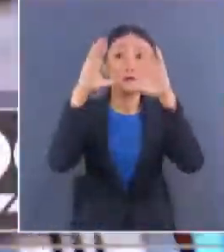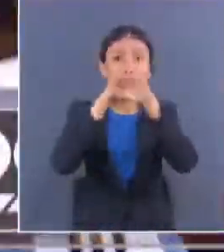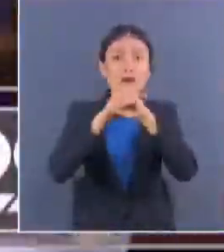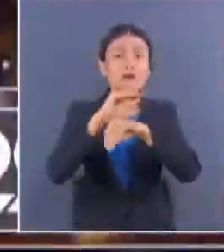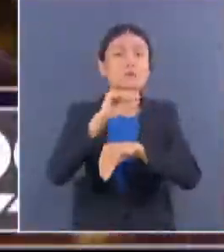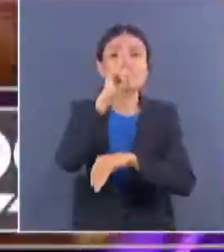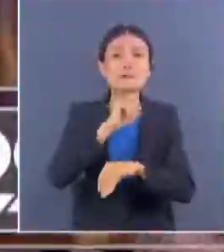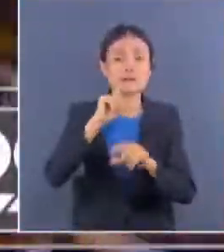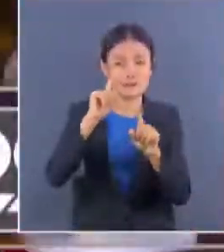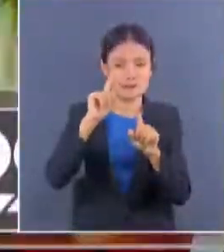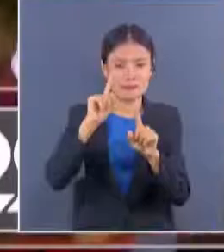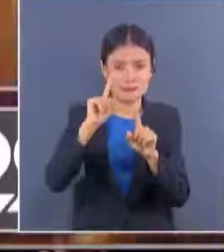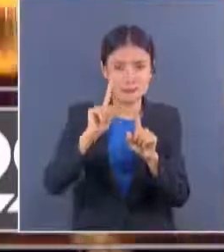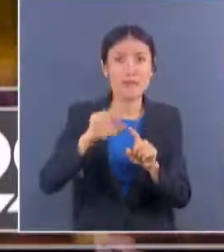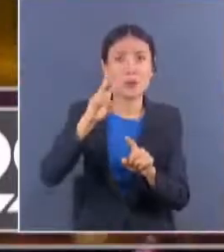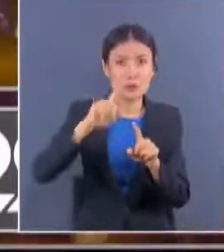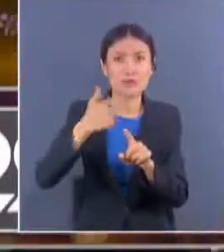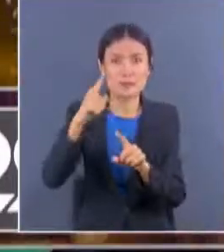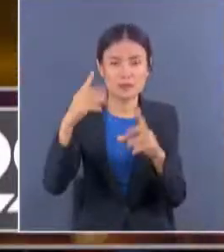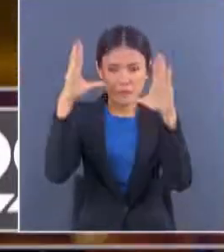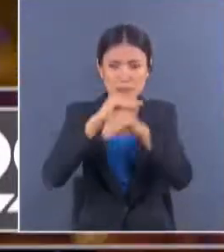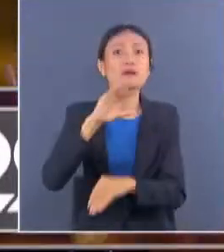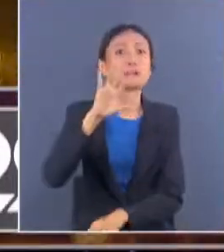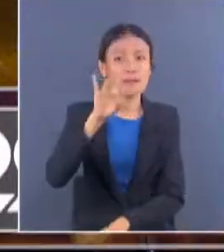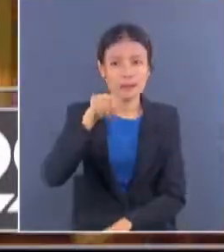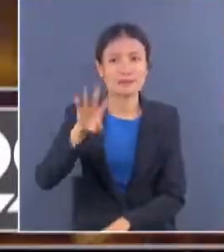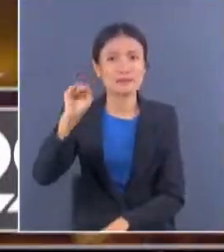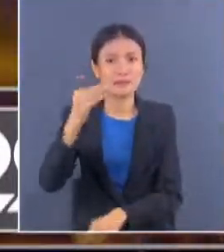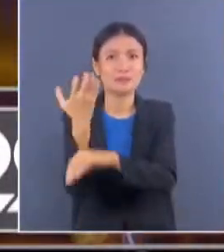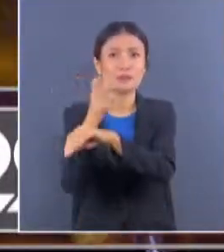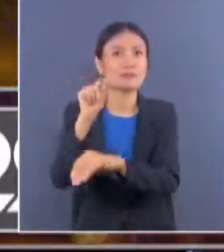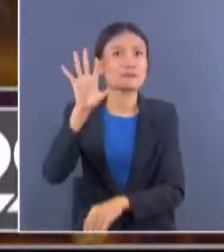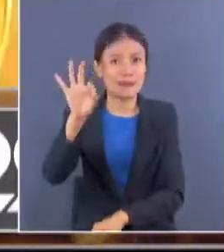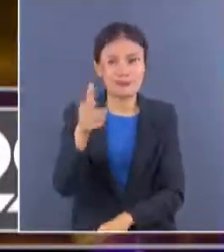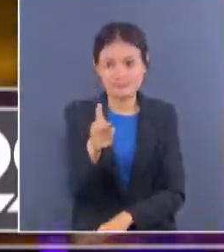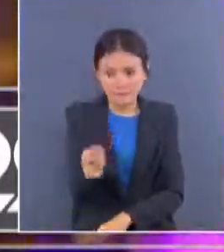ที่6พฤศจิกายนนี้เวลา20:40 นทางช่องโมโน29ค่ะ